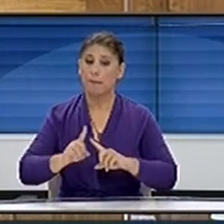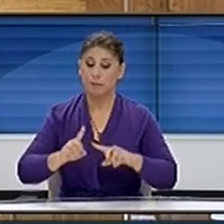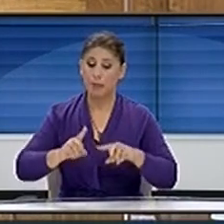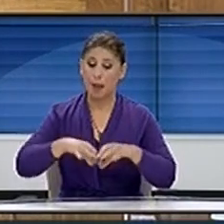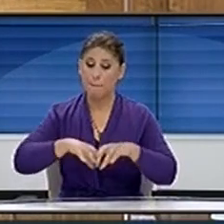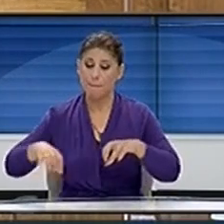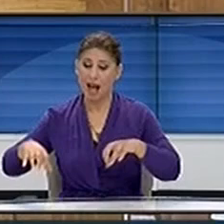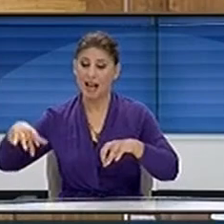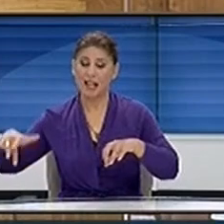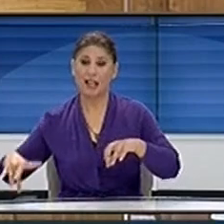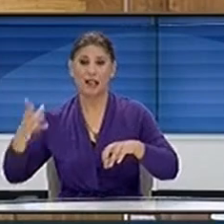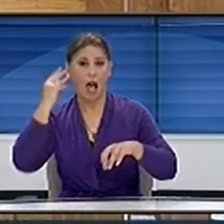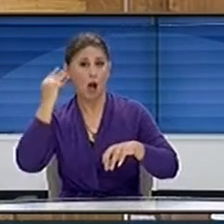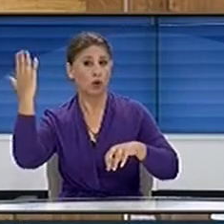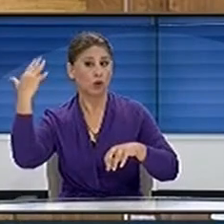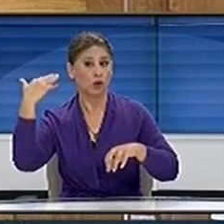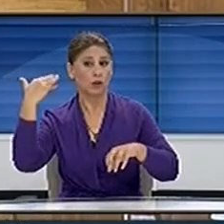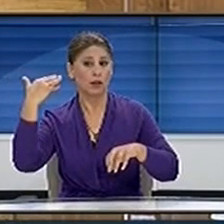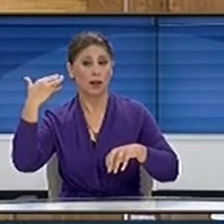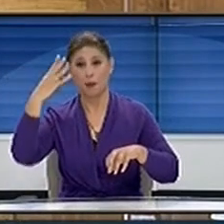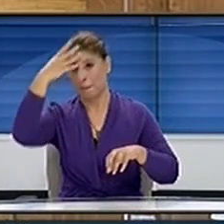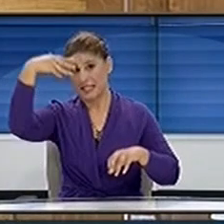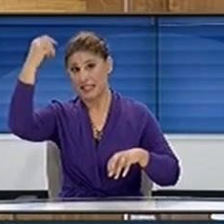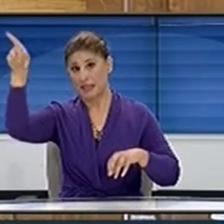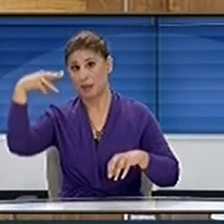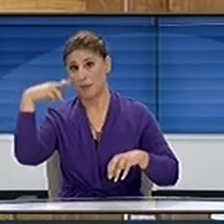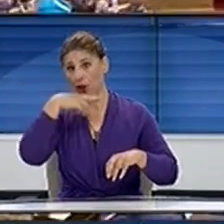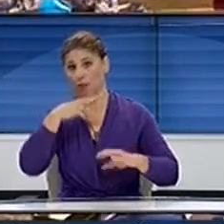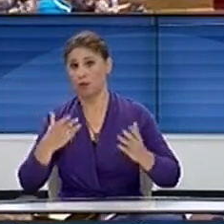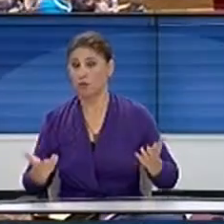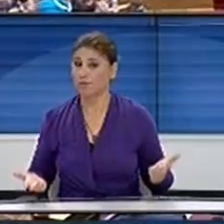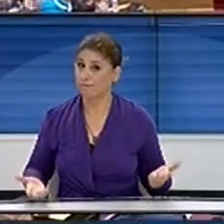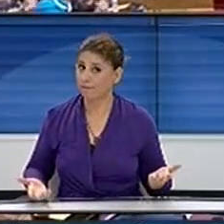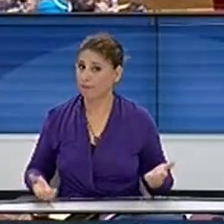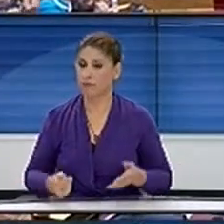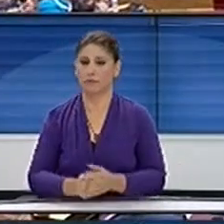άκουγαν τότε με τον κύριο Τσίπρα πρωθυπουργό.